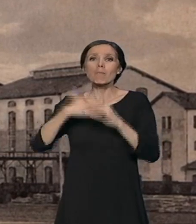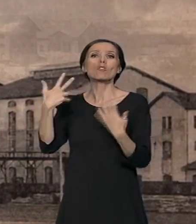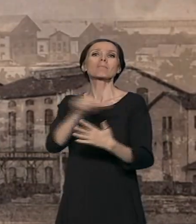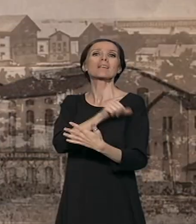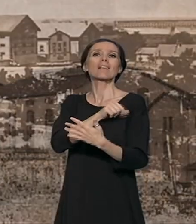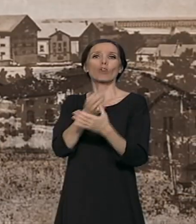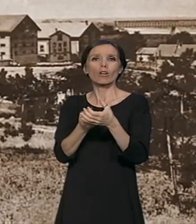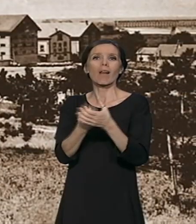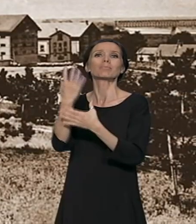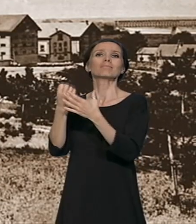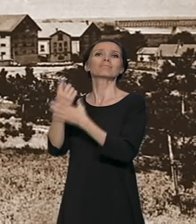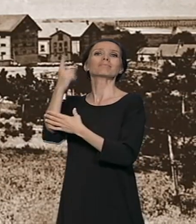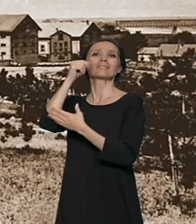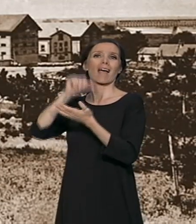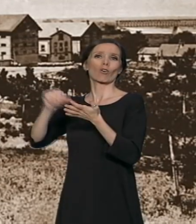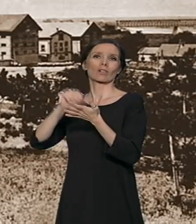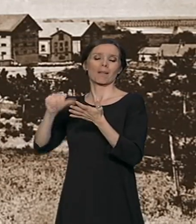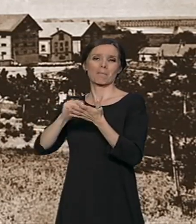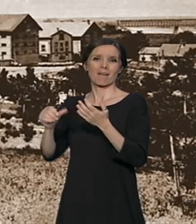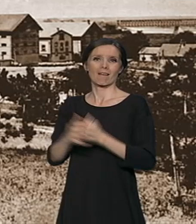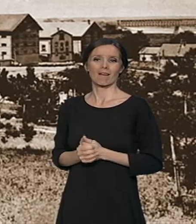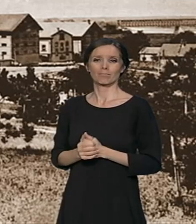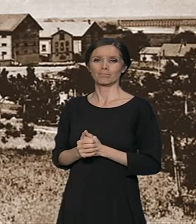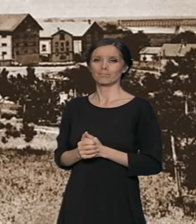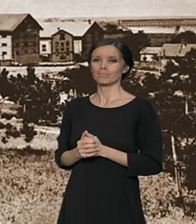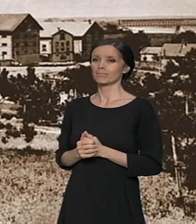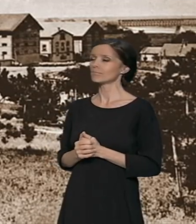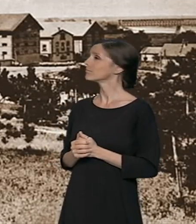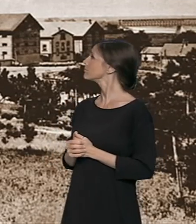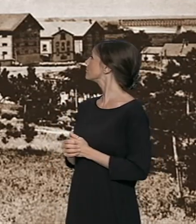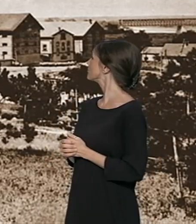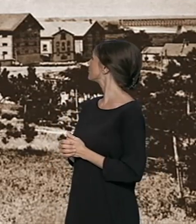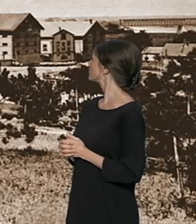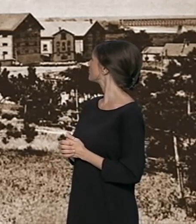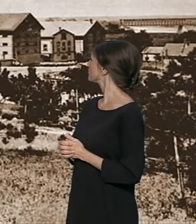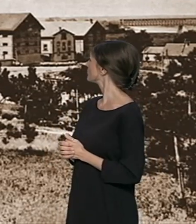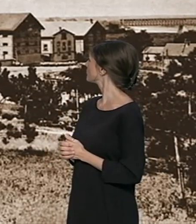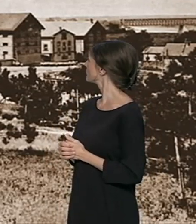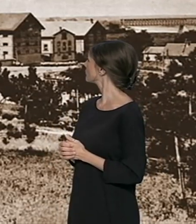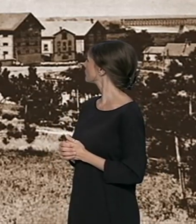Ja sam da ti pojem mori Bože.